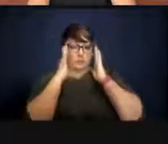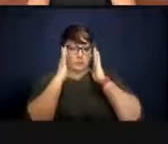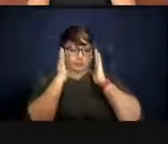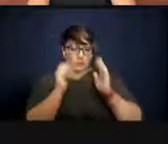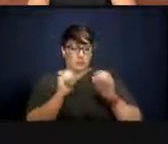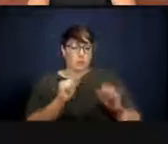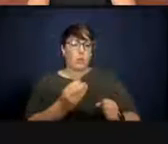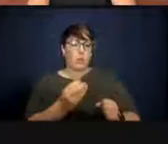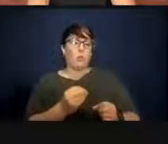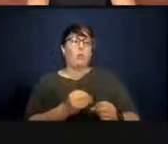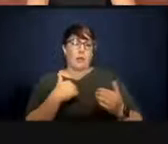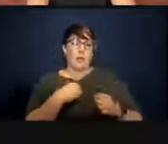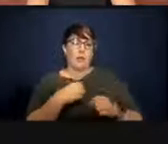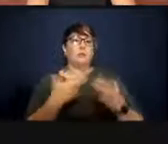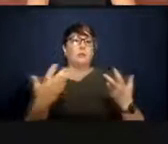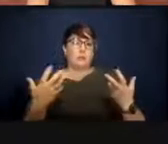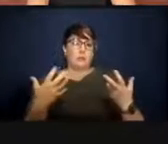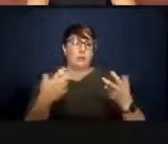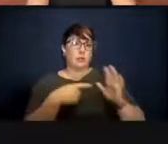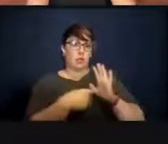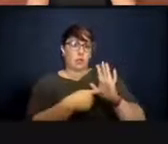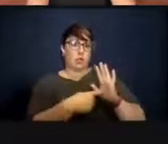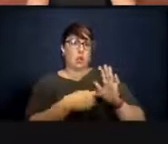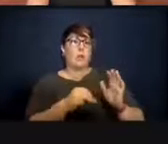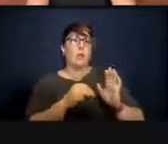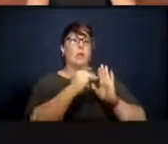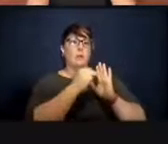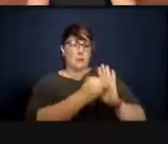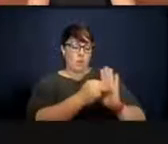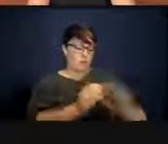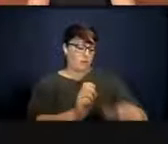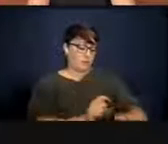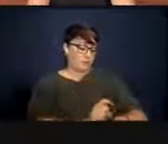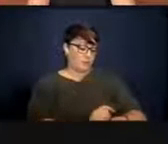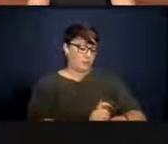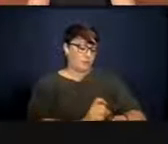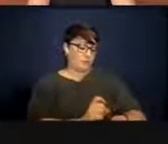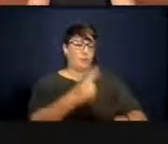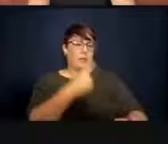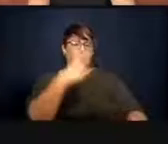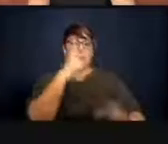نحن نعمل على جعل هذه المدارس أكثر دمجا للطلاب،